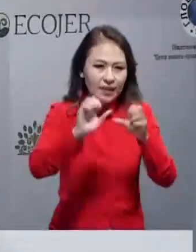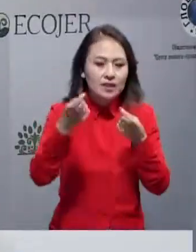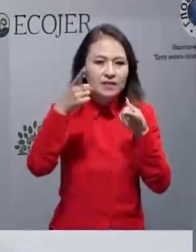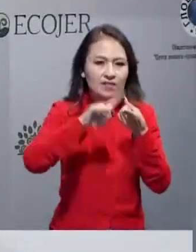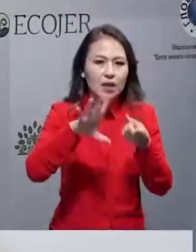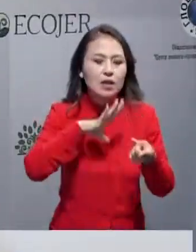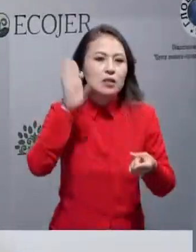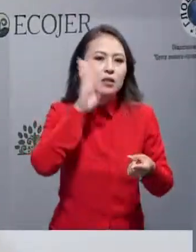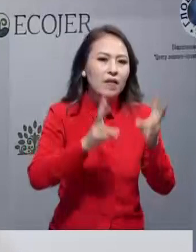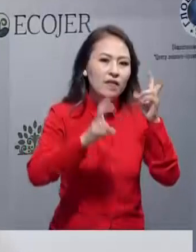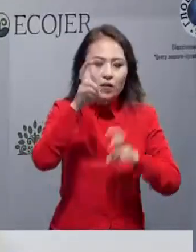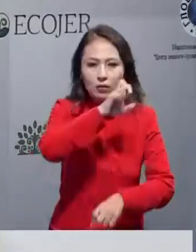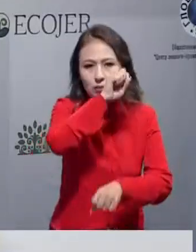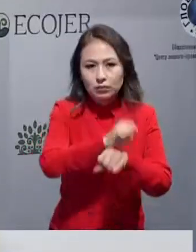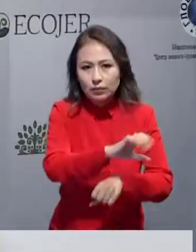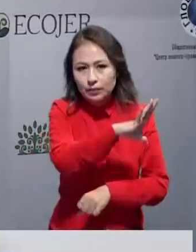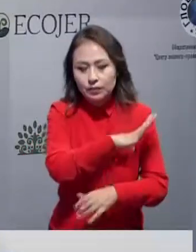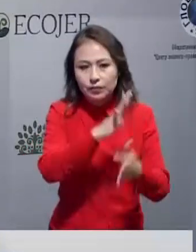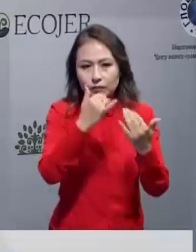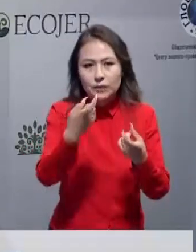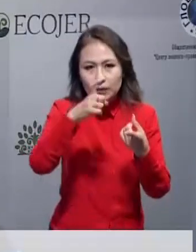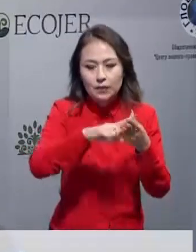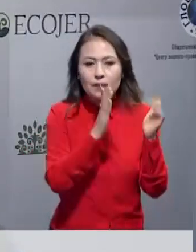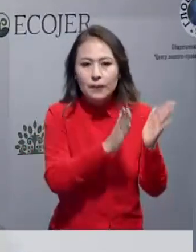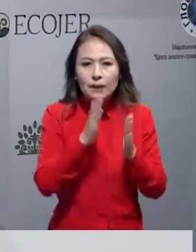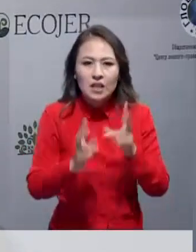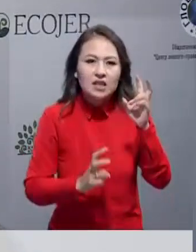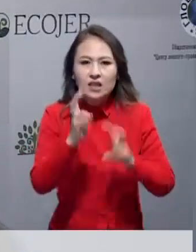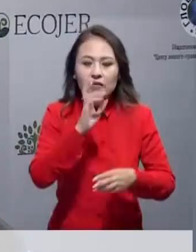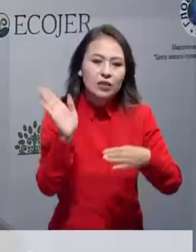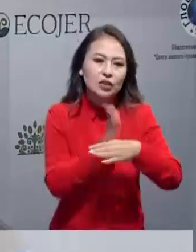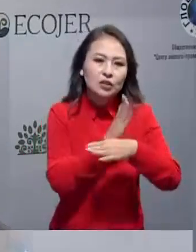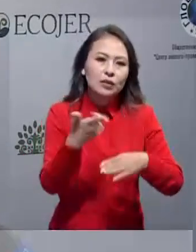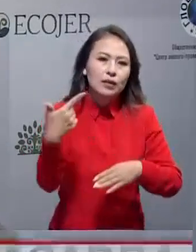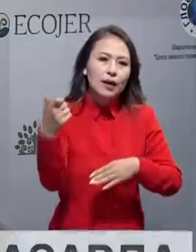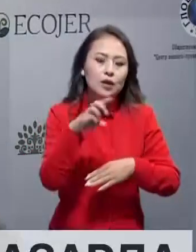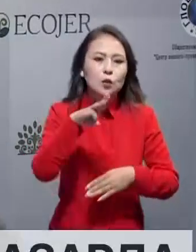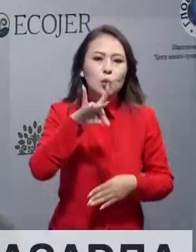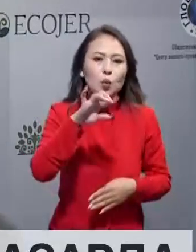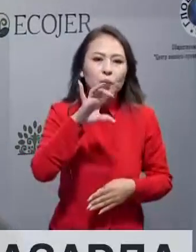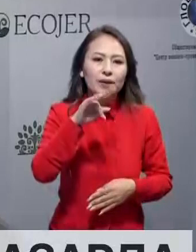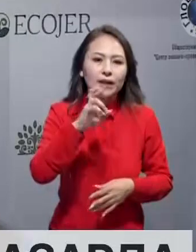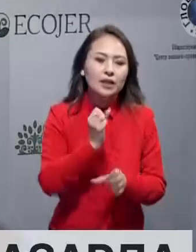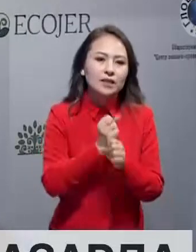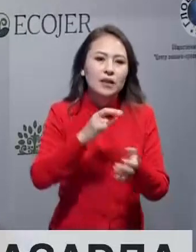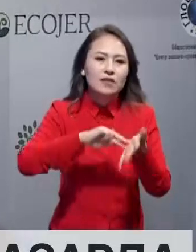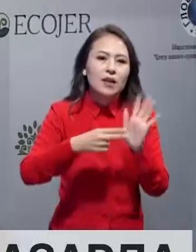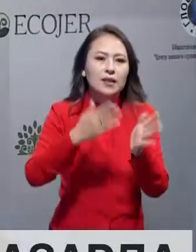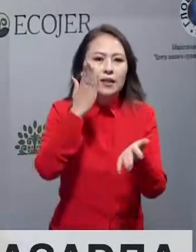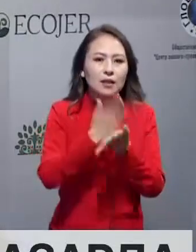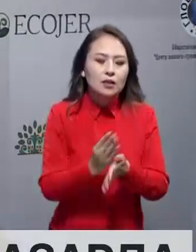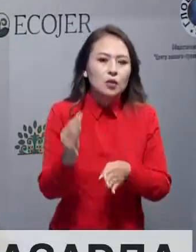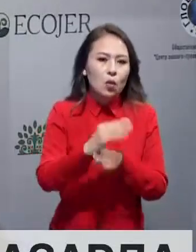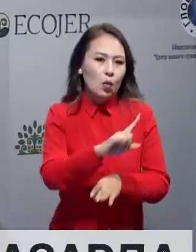зауыт жұмысы мәжбүрлі түрде тоқтатылып жүрді. Енді осы мәселені реттеу үшін зауытта жеке газ турбиналы электростанциясын салу жоспарланып отыр.